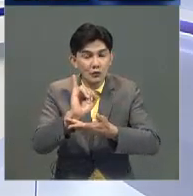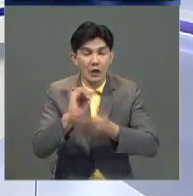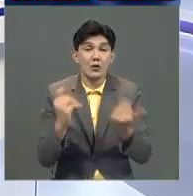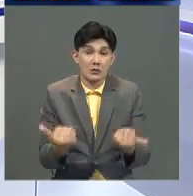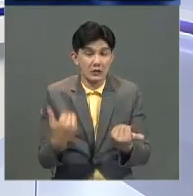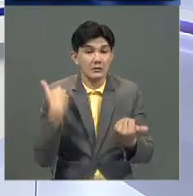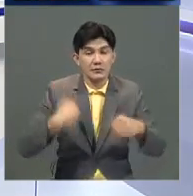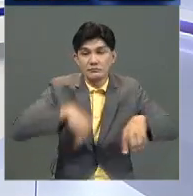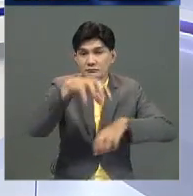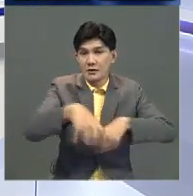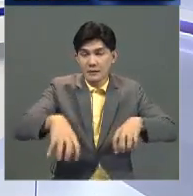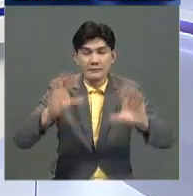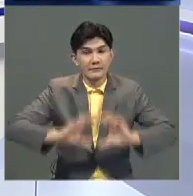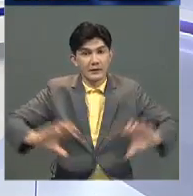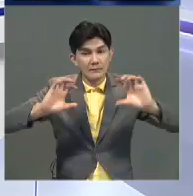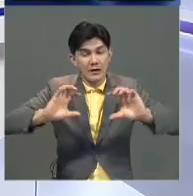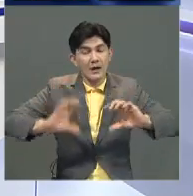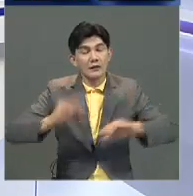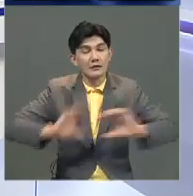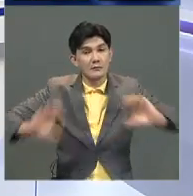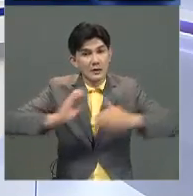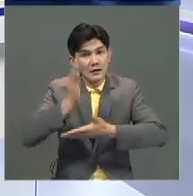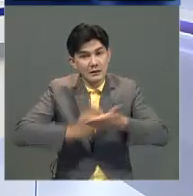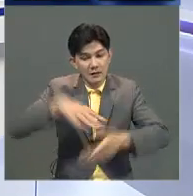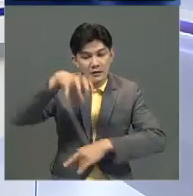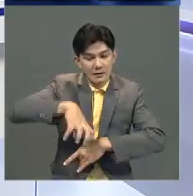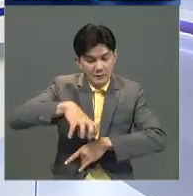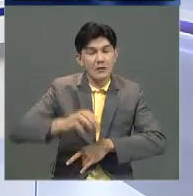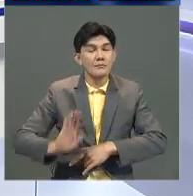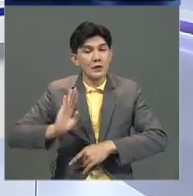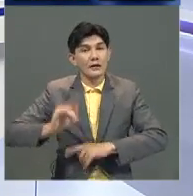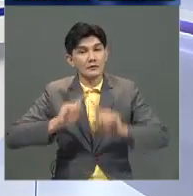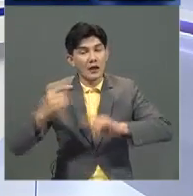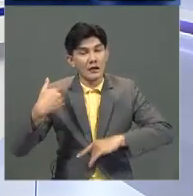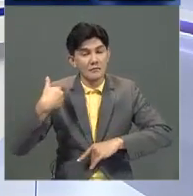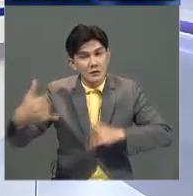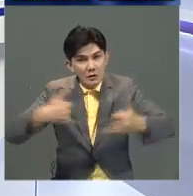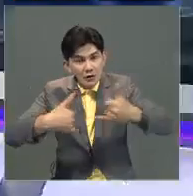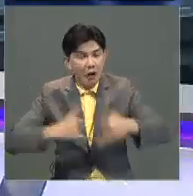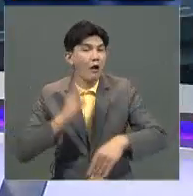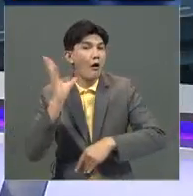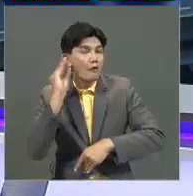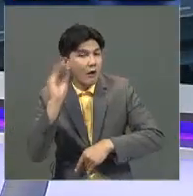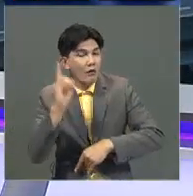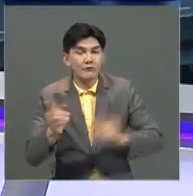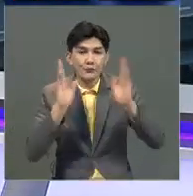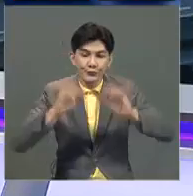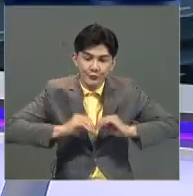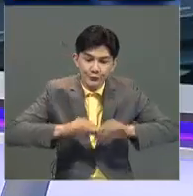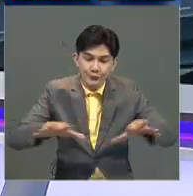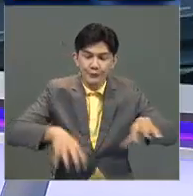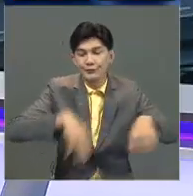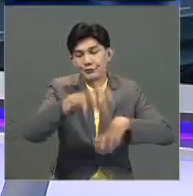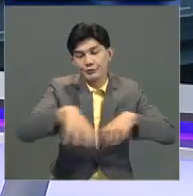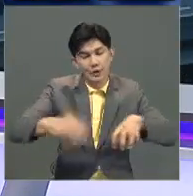งวันนี้ค่ะมีหลายหน่วยงานทั้งภาครัฐรัฐวิสาหกิจและองค์กรมหาชนไปร่วมรับฟังแนวทางการประชาสัมพันธ์เพื่อให้